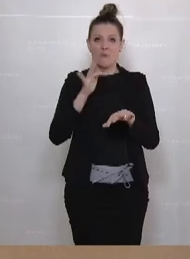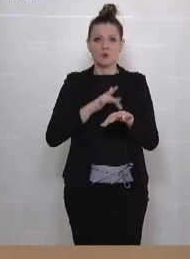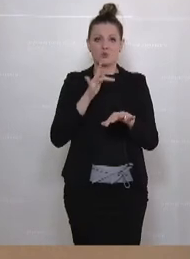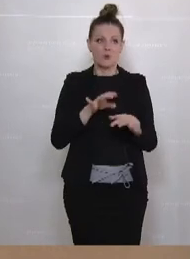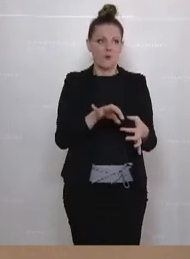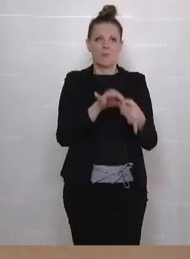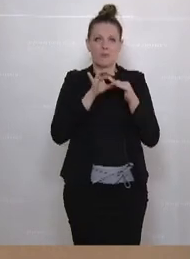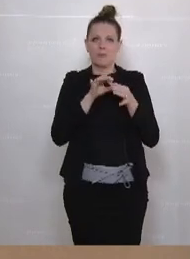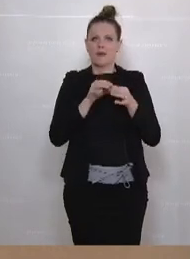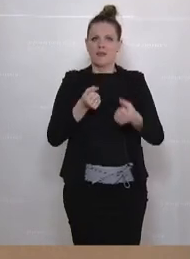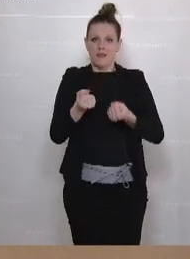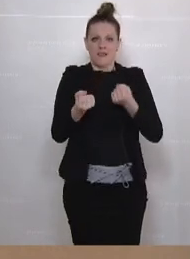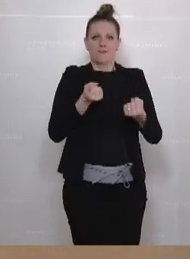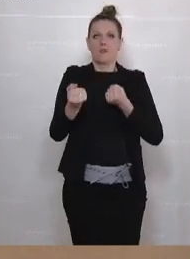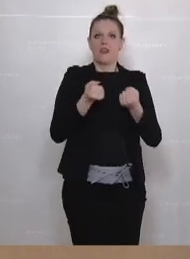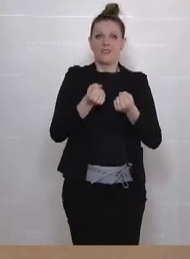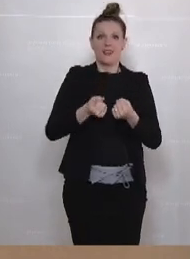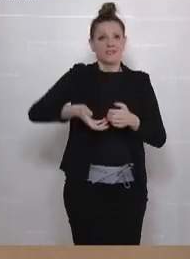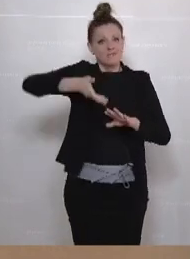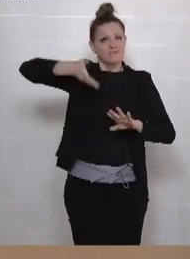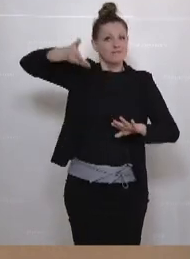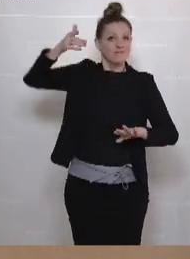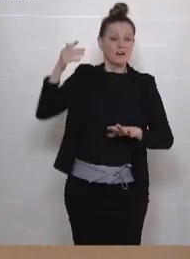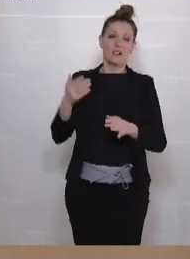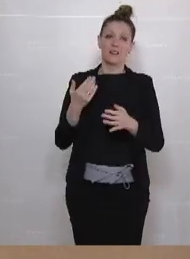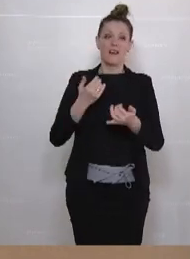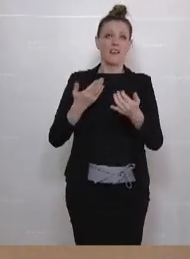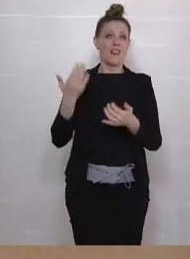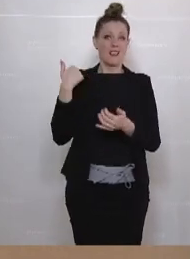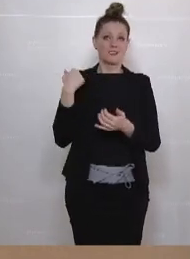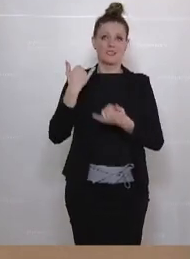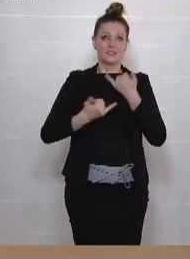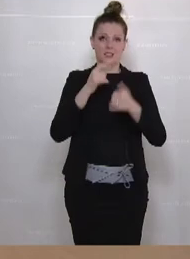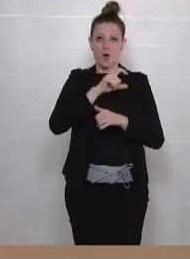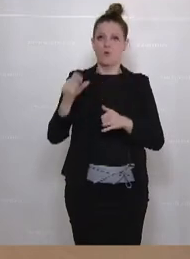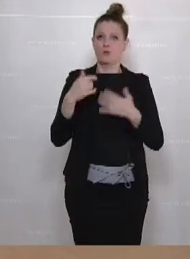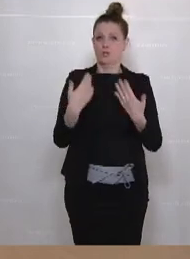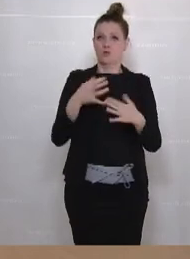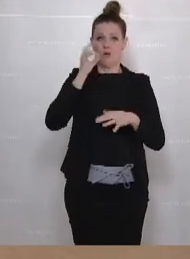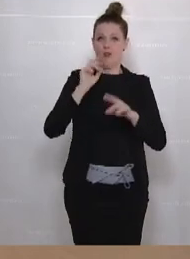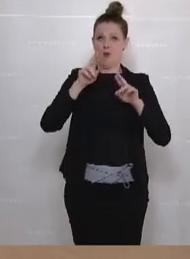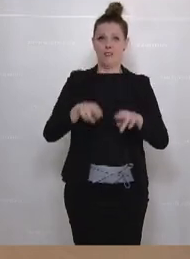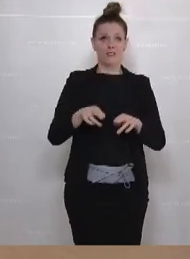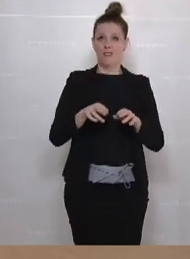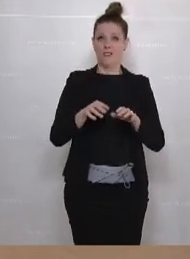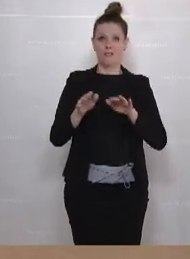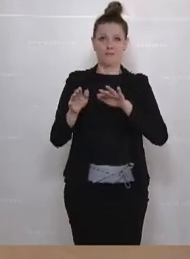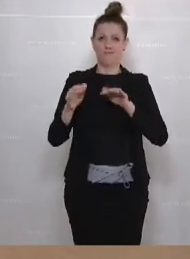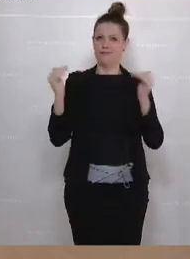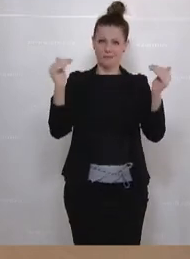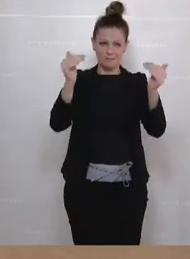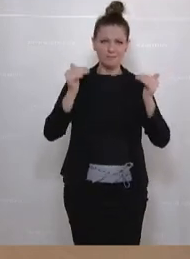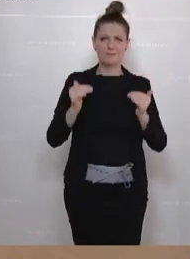die Uhr zurückzudrehen ins 19. Jahrhundert, was Frauenrechte betrifft. Und das ist ja genau das, was wir beobachten. Es gab in letzter Zeit jetzt einige